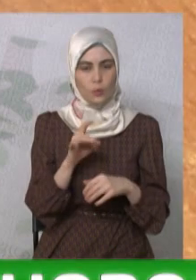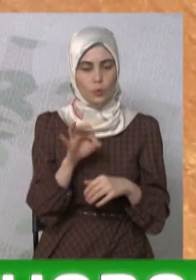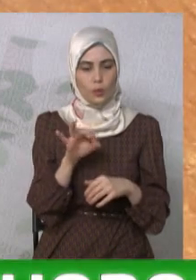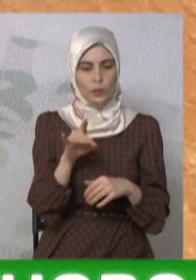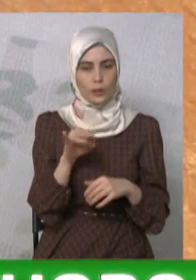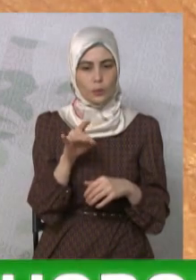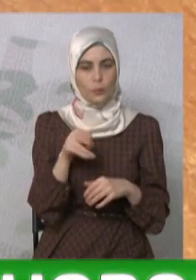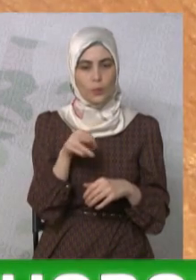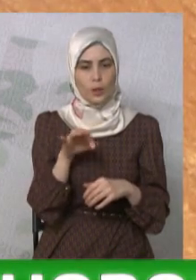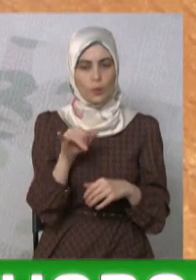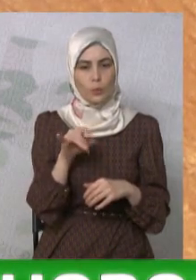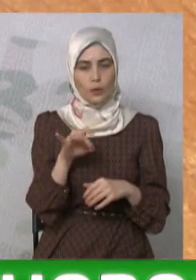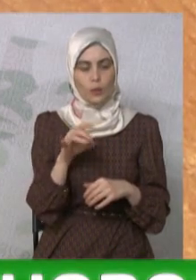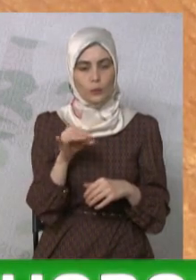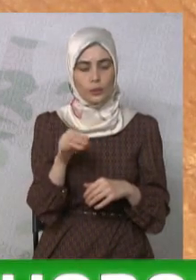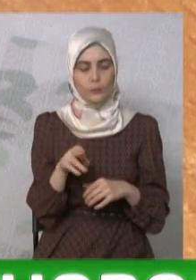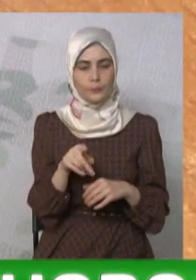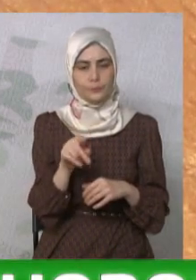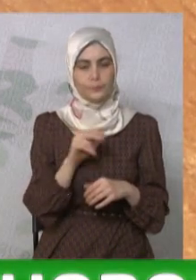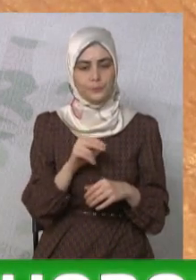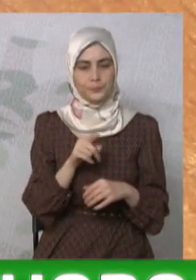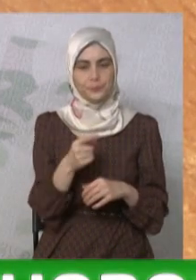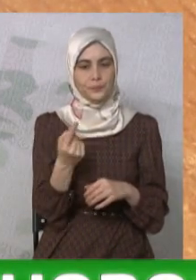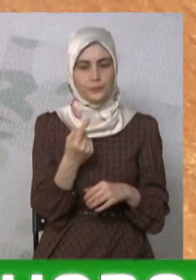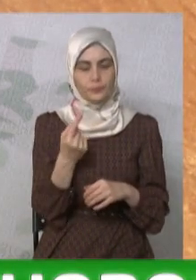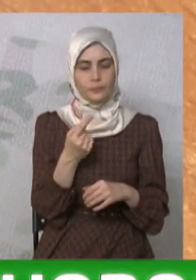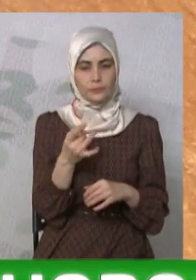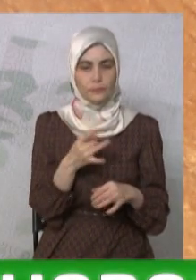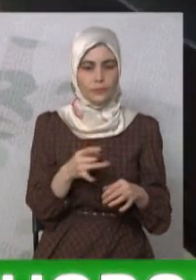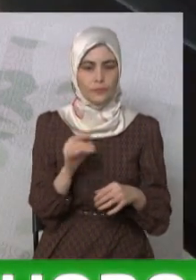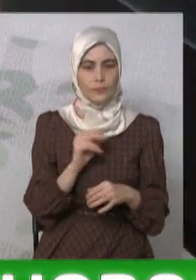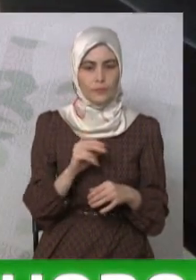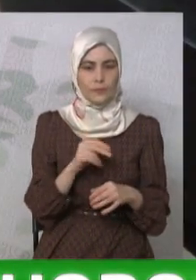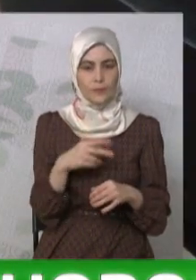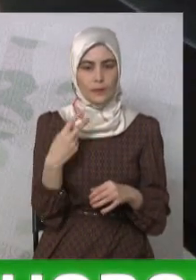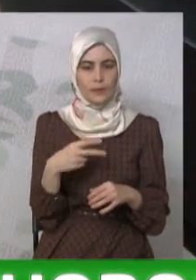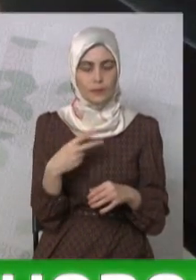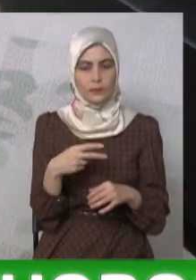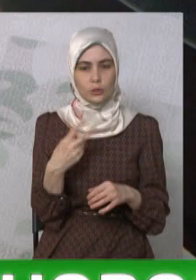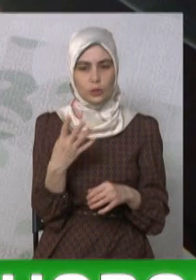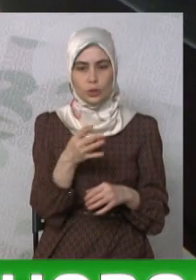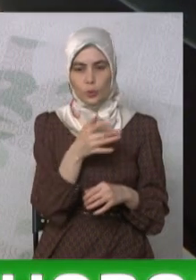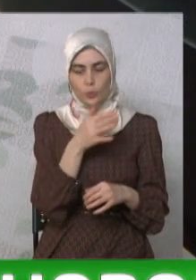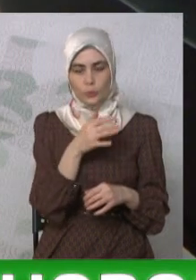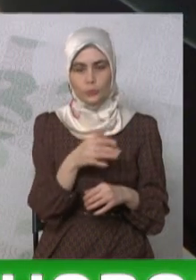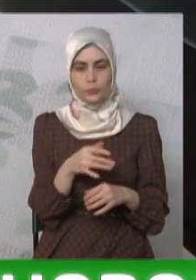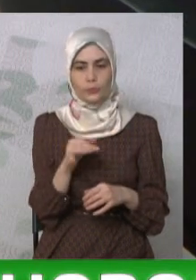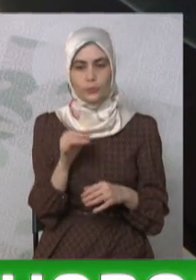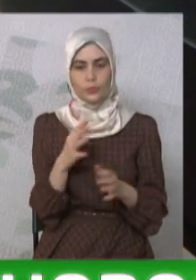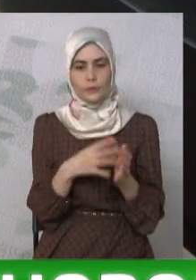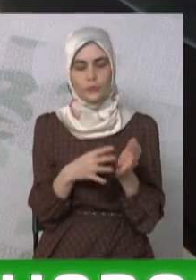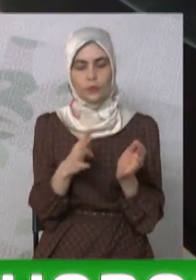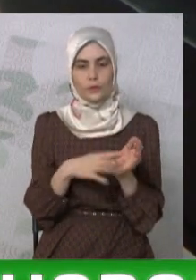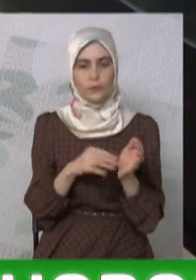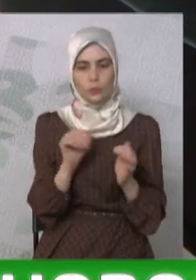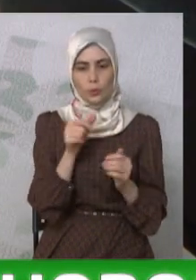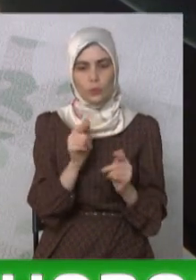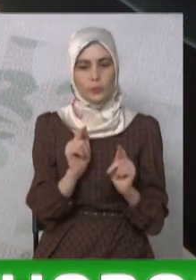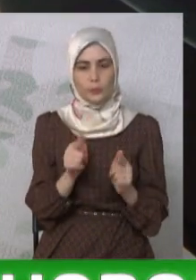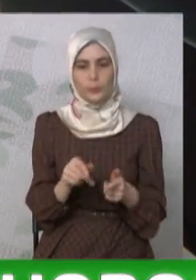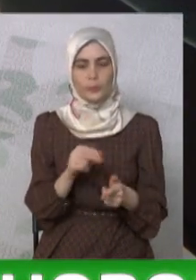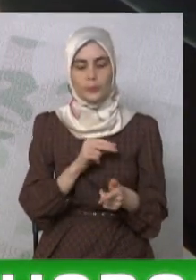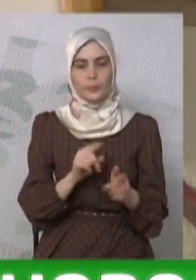урологии. Башир Паров в отделении урологии, единственном в регионе, работает уже 24 года. Говорит, в 99-м, когда он